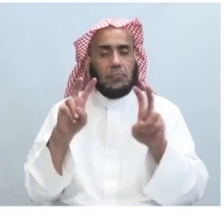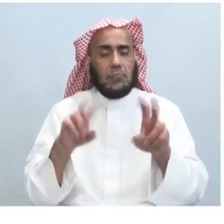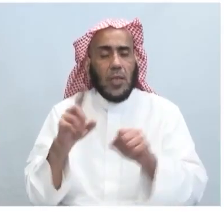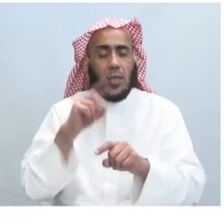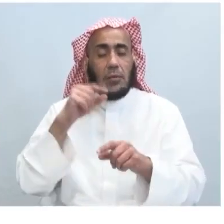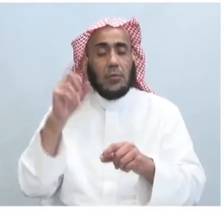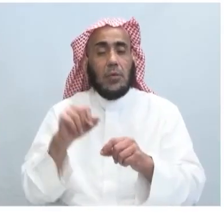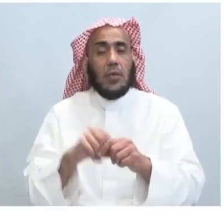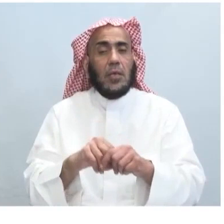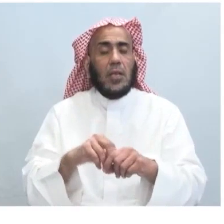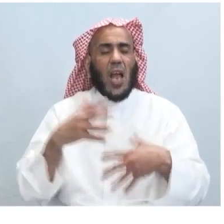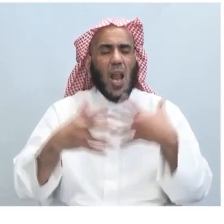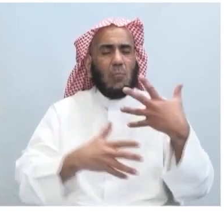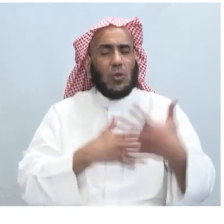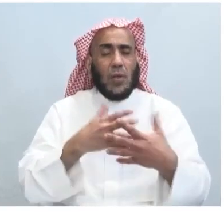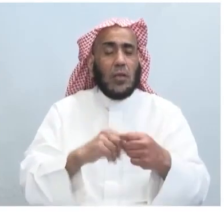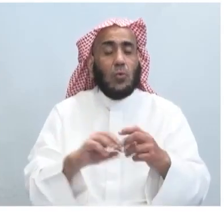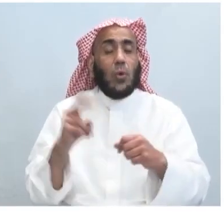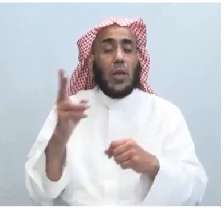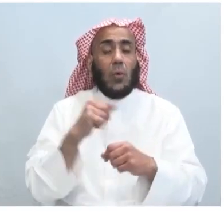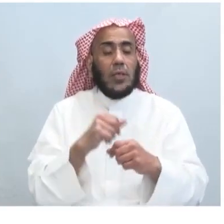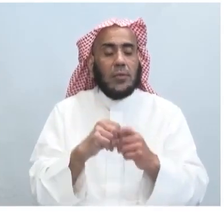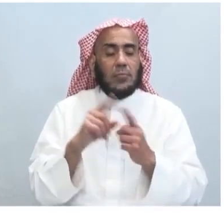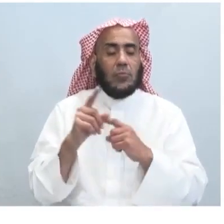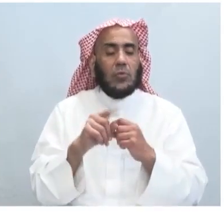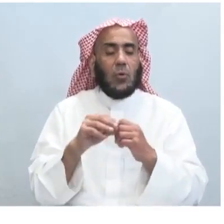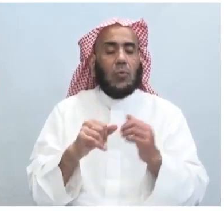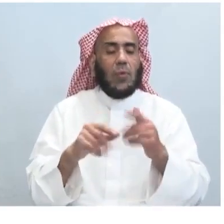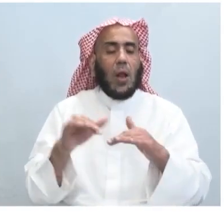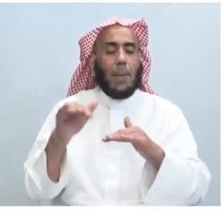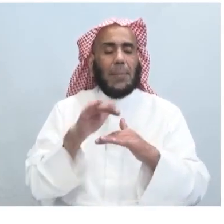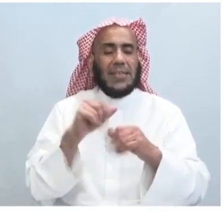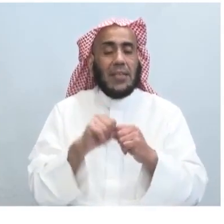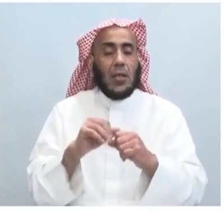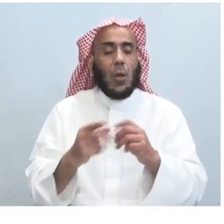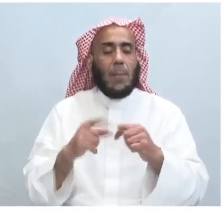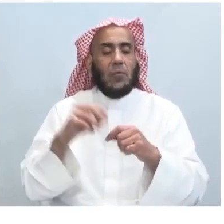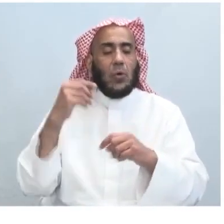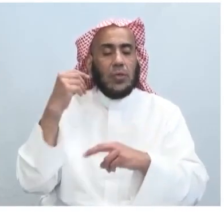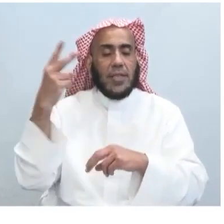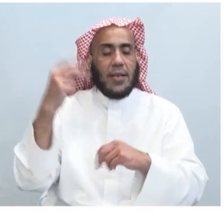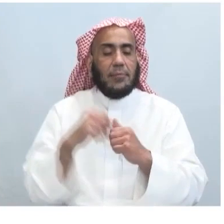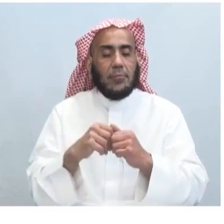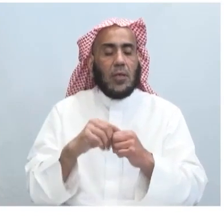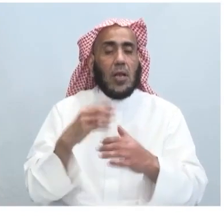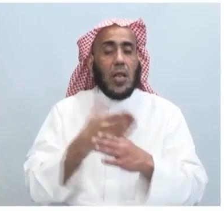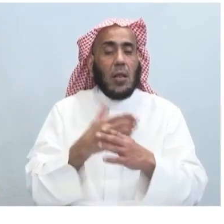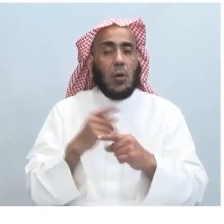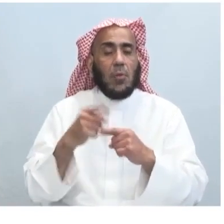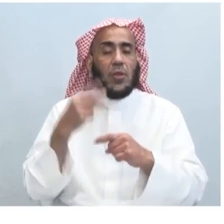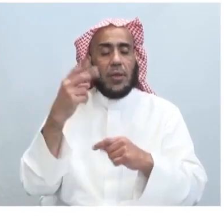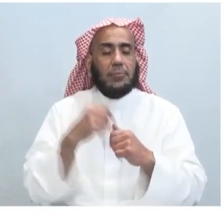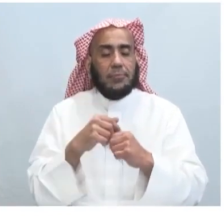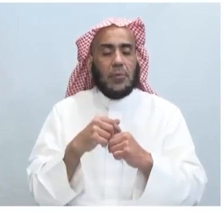اذا المتفاعلات والنواتج النواتج تكون في البسط لاحظ هنا مرفوعه للاس اثنين لان المعامل فيه